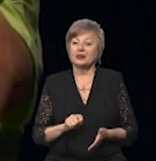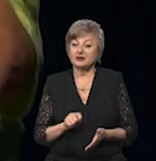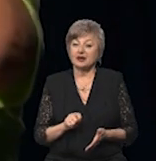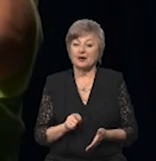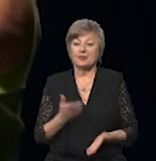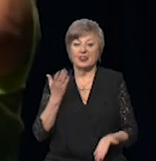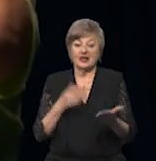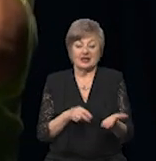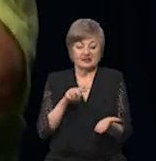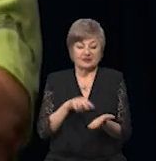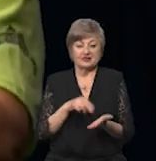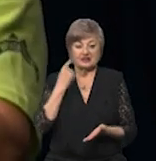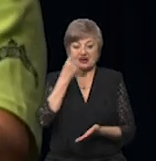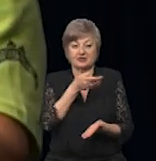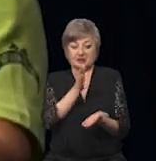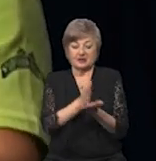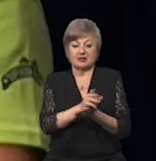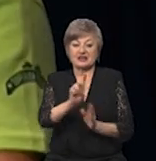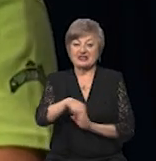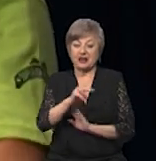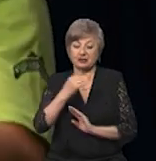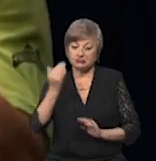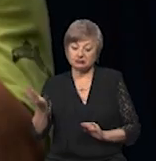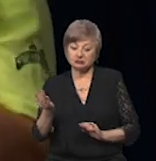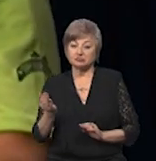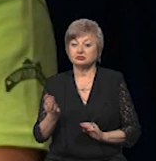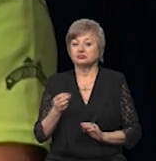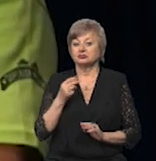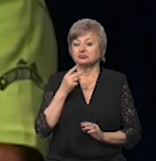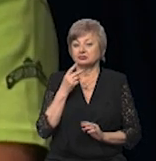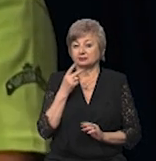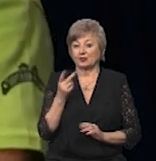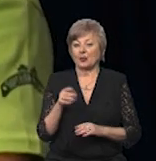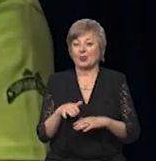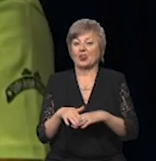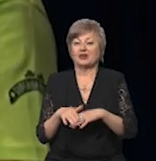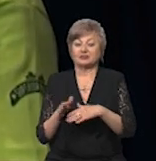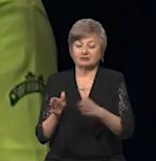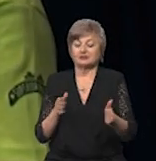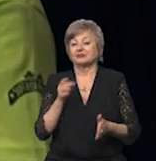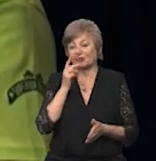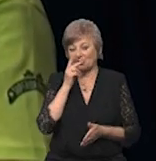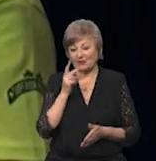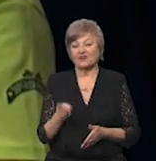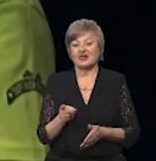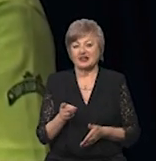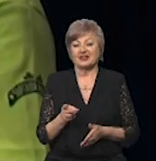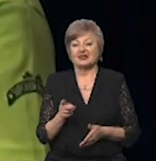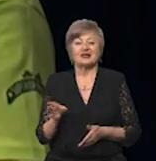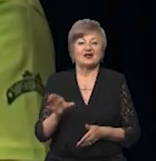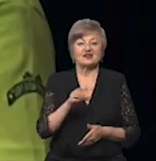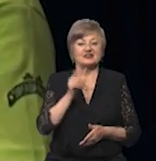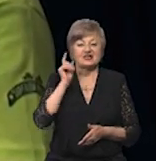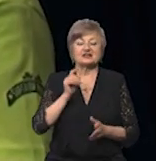стати обличчям до цирку, от, то обов'язково його знайдете. То ви обов'язково знаєте. Зараз усі знають